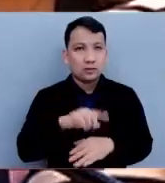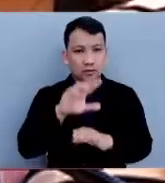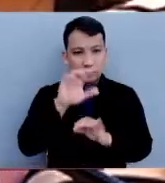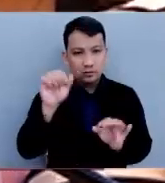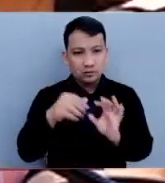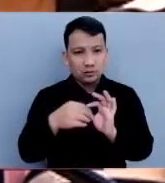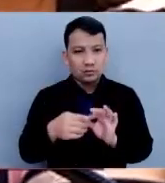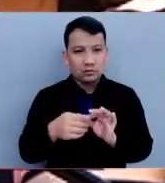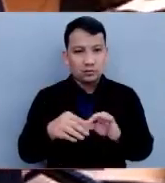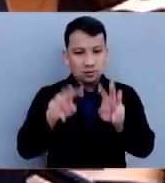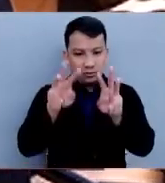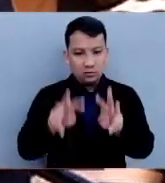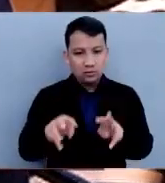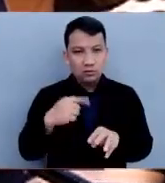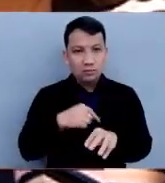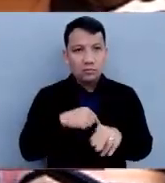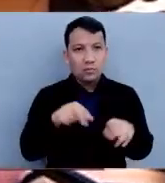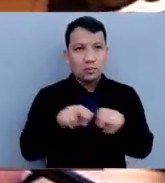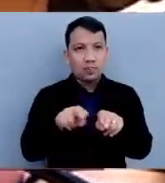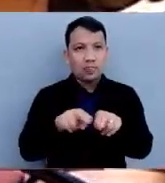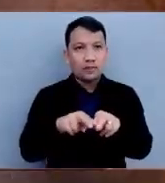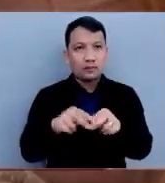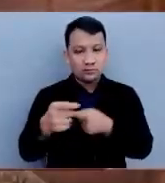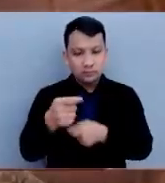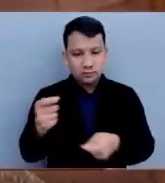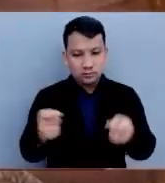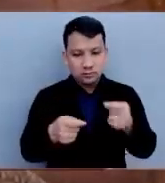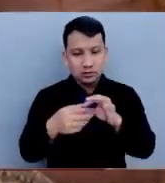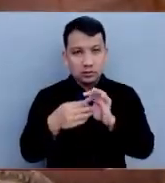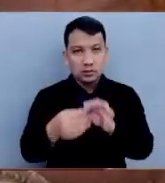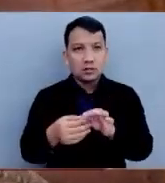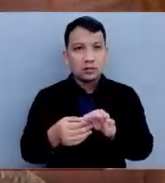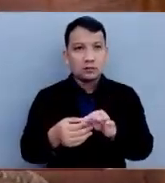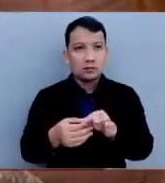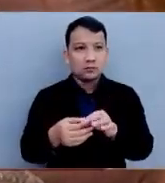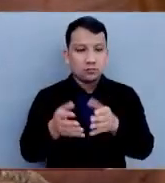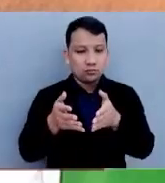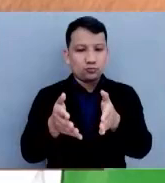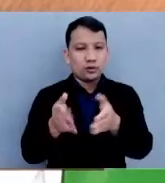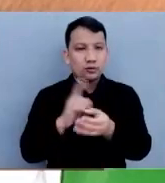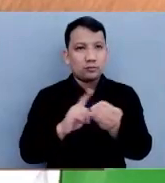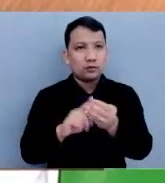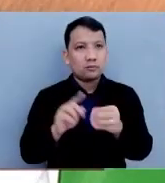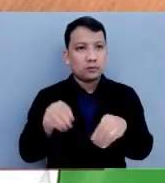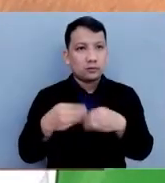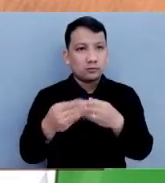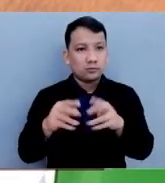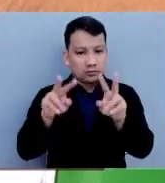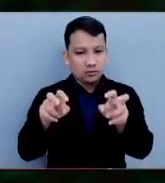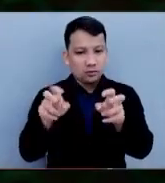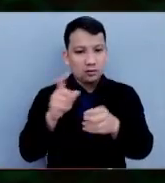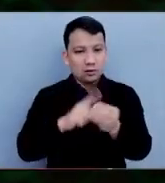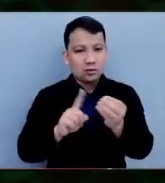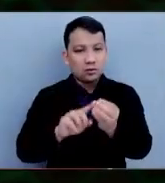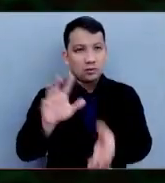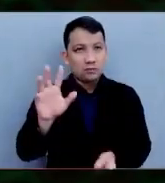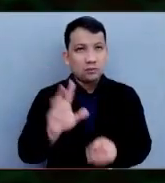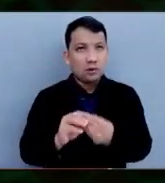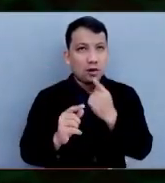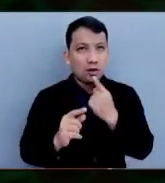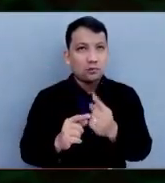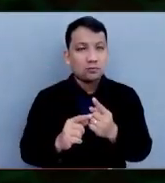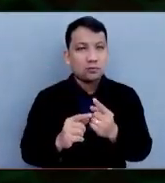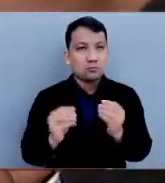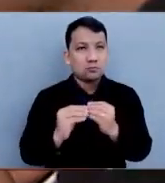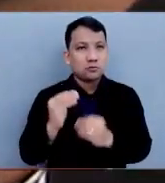whether online or yung normal na transaksyon, ganun din na ang patakaran dyan. Kung magiging entitled kayo dyan sa brick and mortar